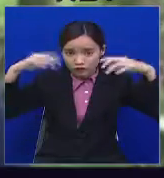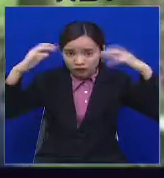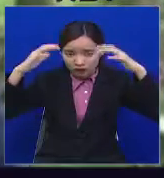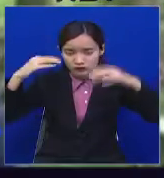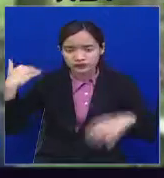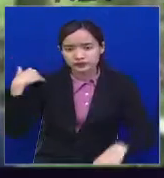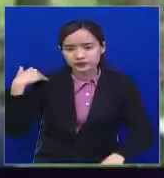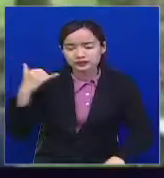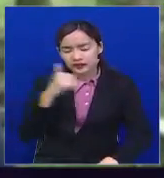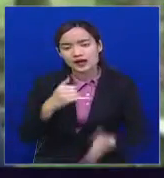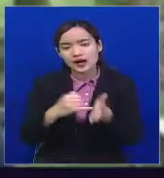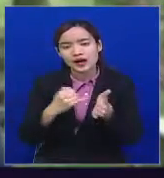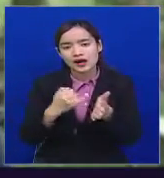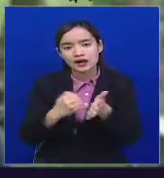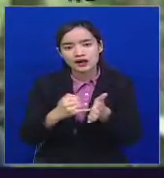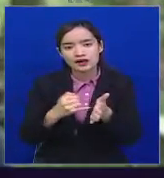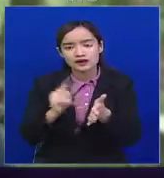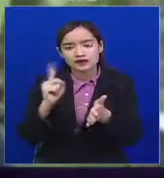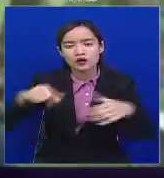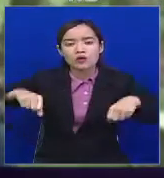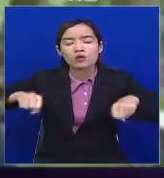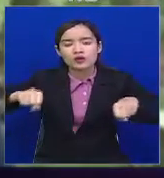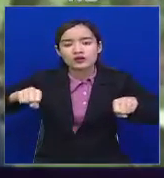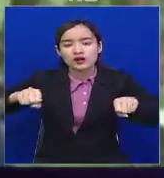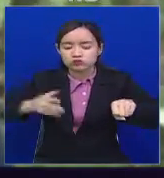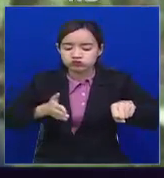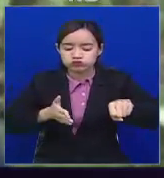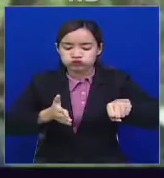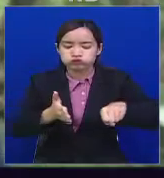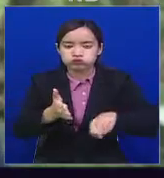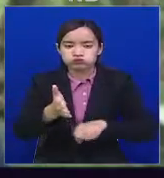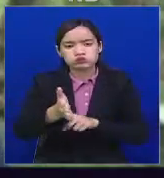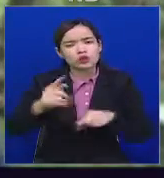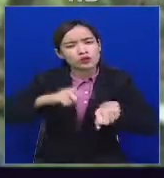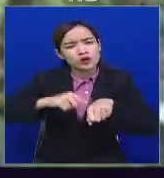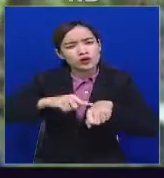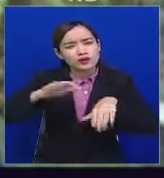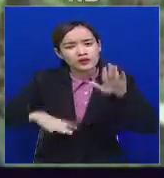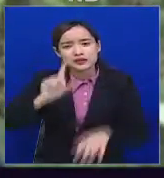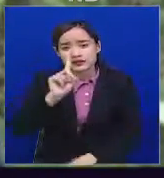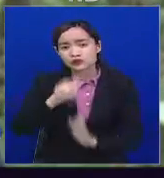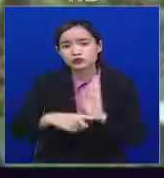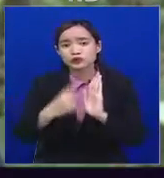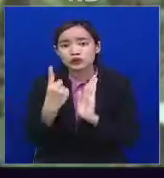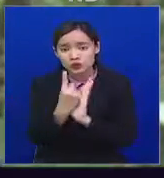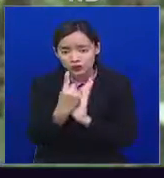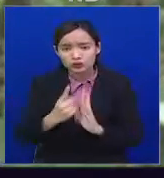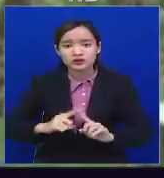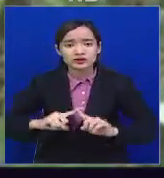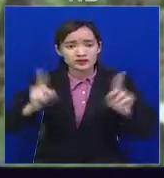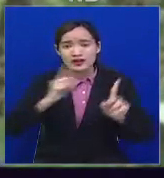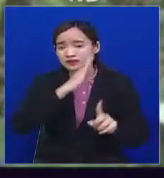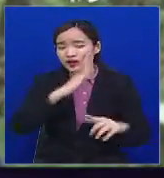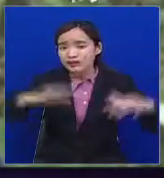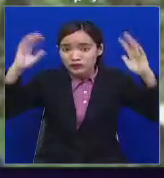ก็ง่ายหน่อยนะคะอาจจะใช้รถมอเตอร์ไซค์มาระยะเวลาก็ประมาณ1ชั่วโมงนะคะแต่ว่าถ้าเป็นฤดูฝนอย่